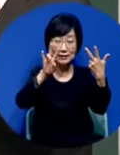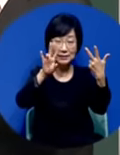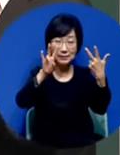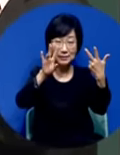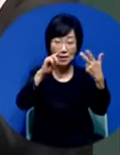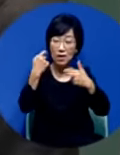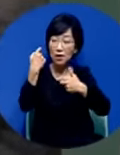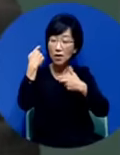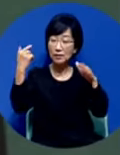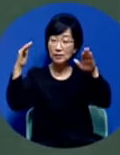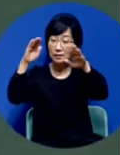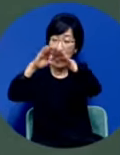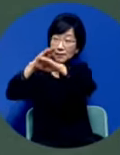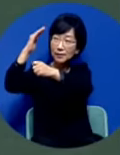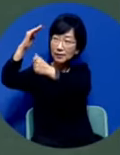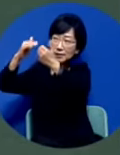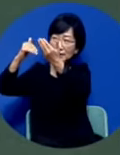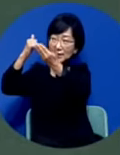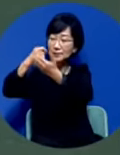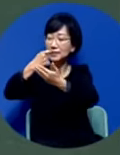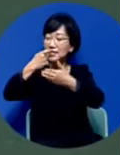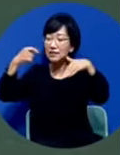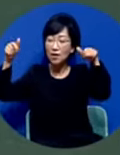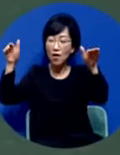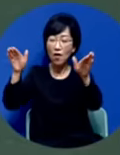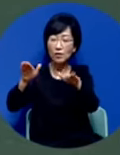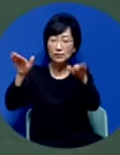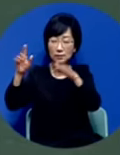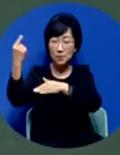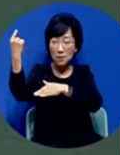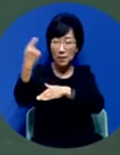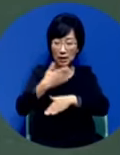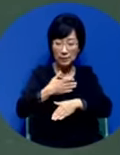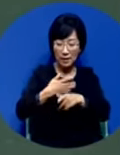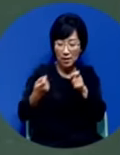하나님의 사자가 내 곁에 서서 말했습니다.